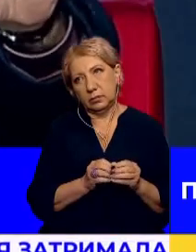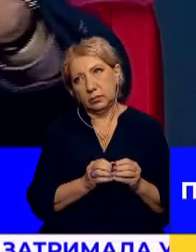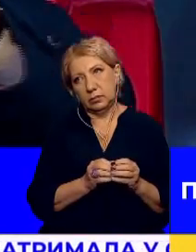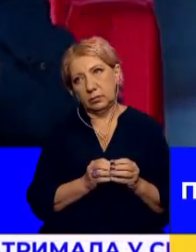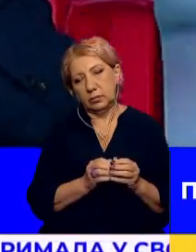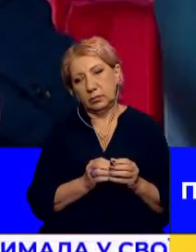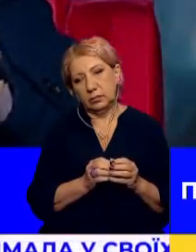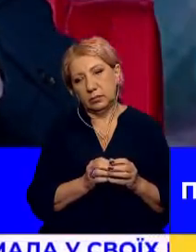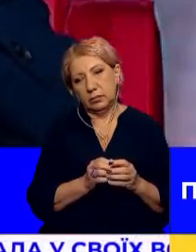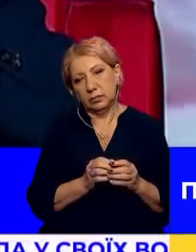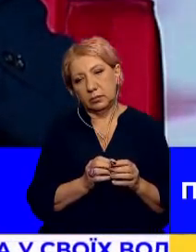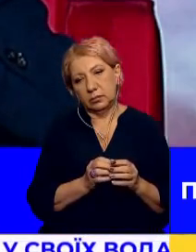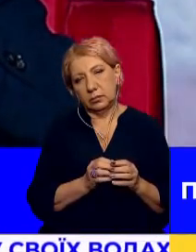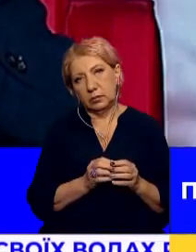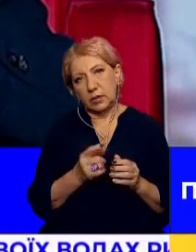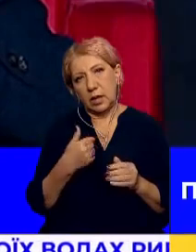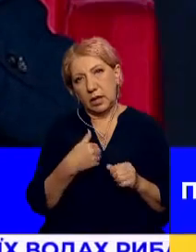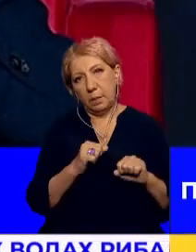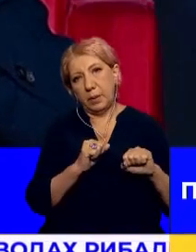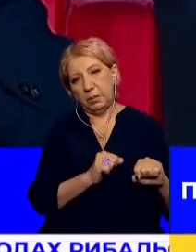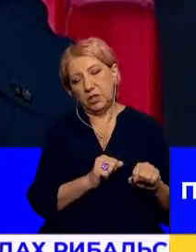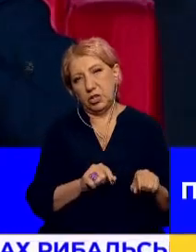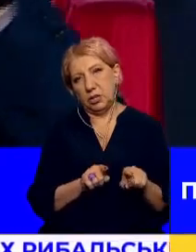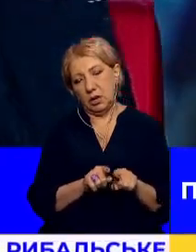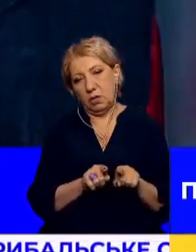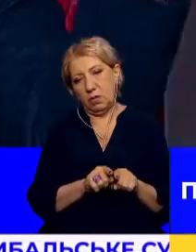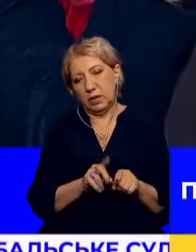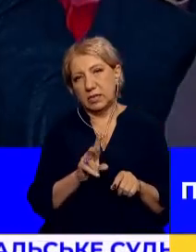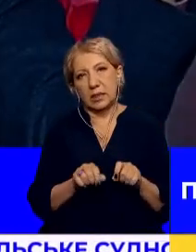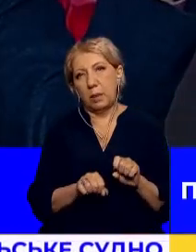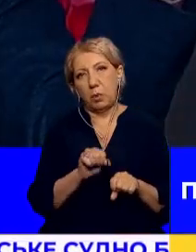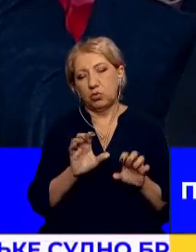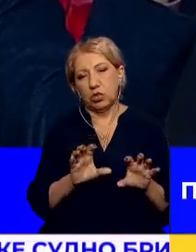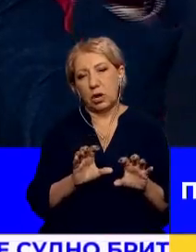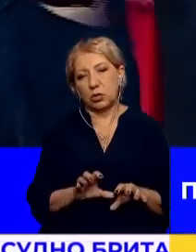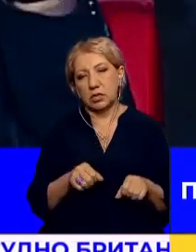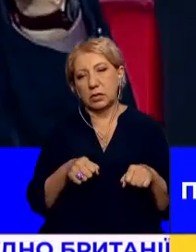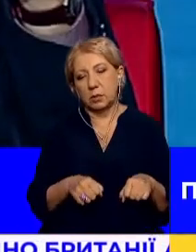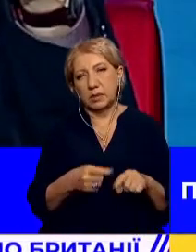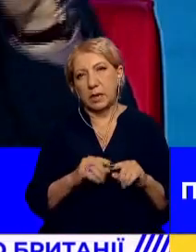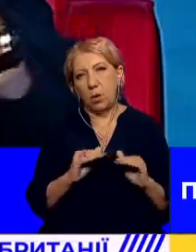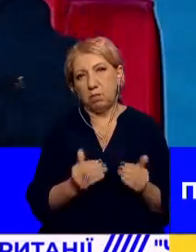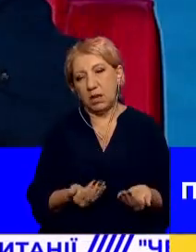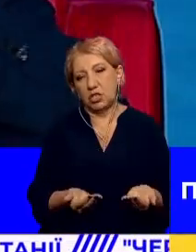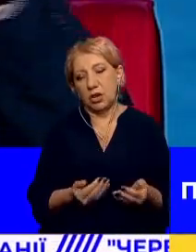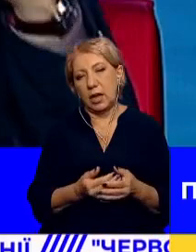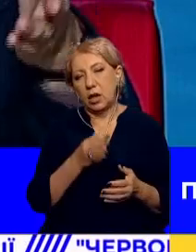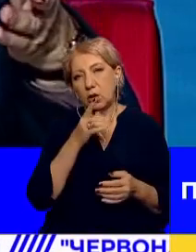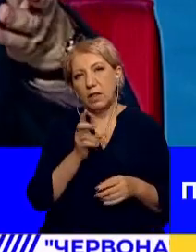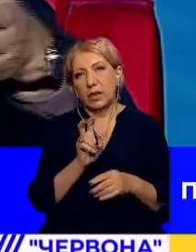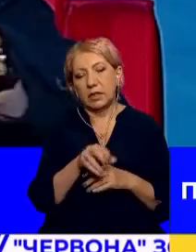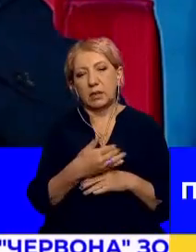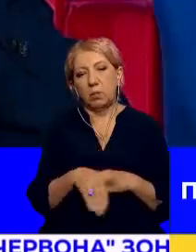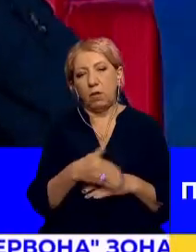інша думка, але я прибічник такого, розумієте? Це не порушення конституційних прав, це обмеження. Коли ви йдете